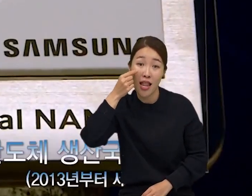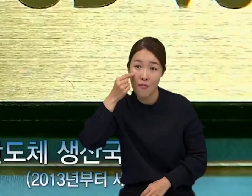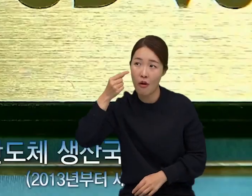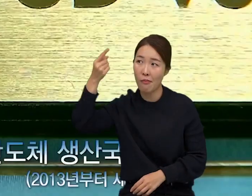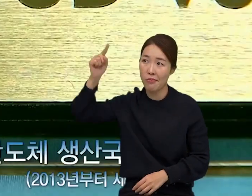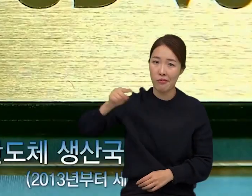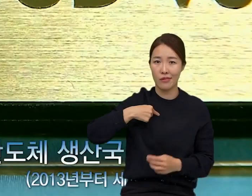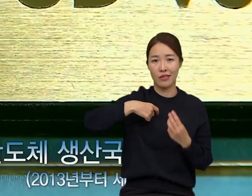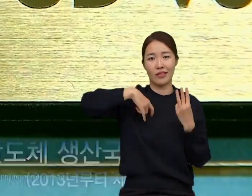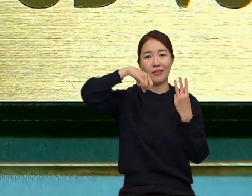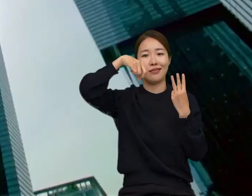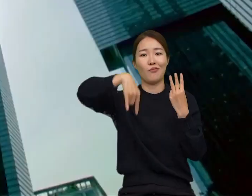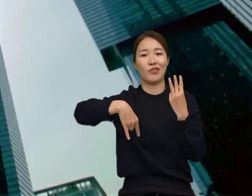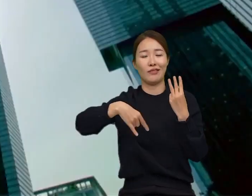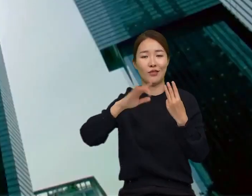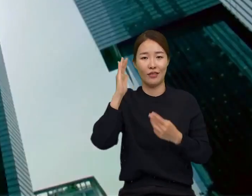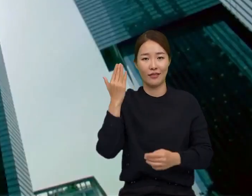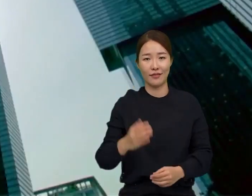3위의 생산국이 됐다.